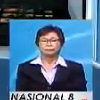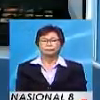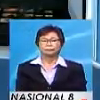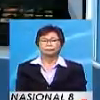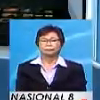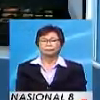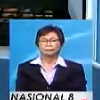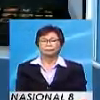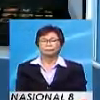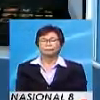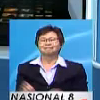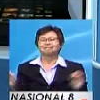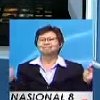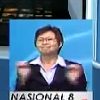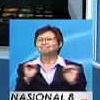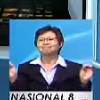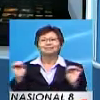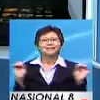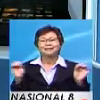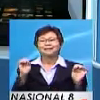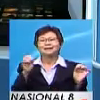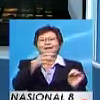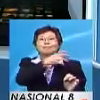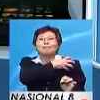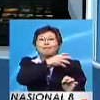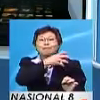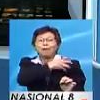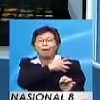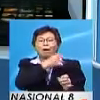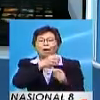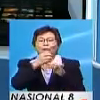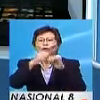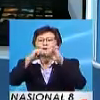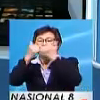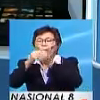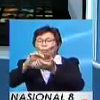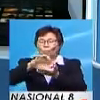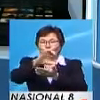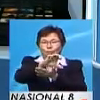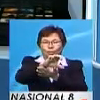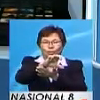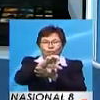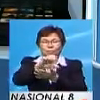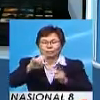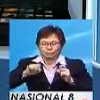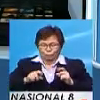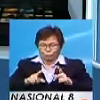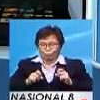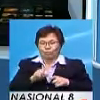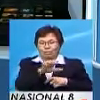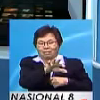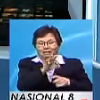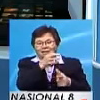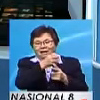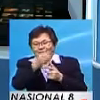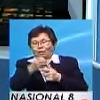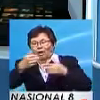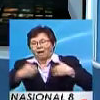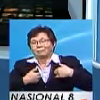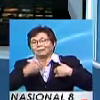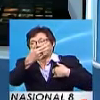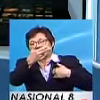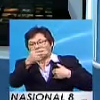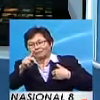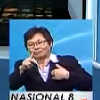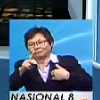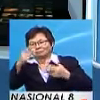16% tiada mana-mana pihak berkuasa mahupun agensi pelaburan kredit APK swasta dilantik atau mempunyai hak